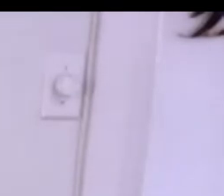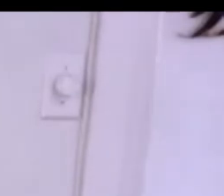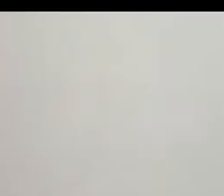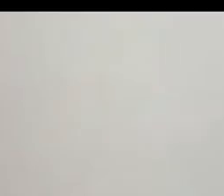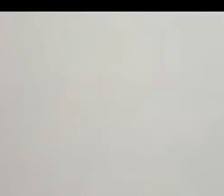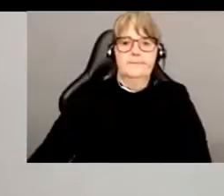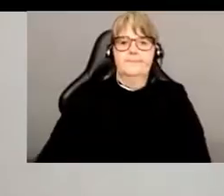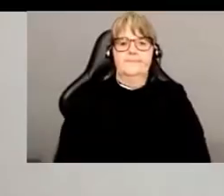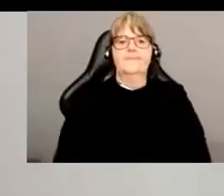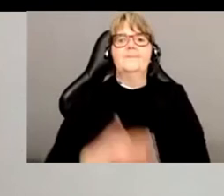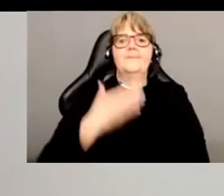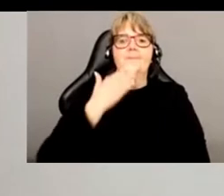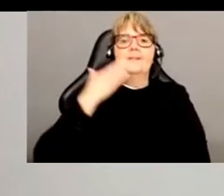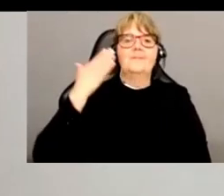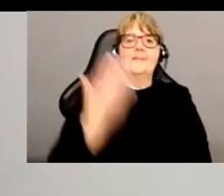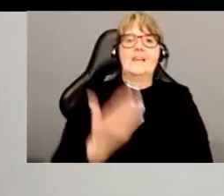Thank you, Christine.